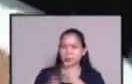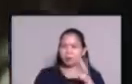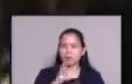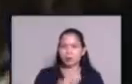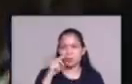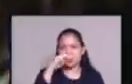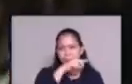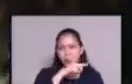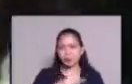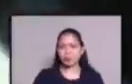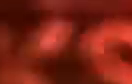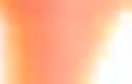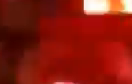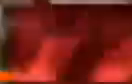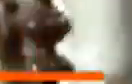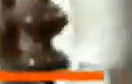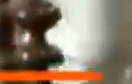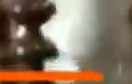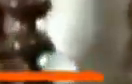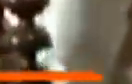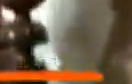sinungaling.